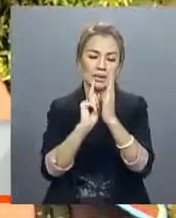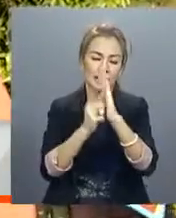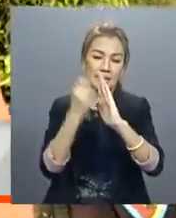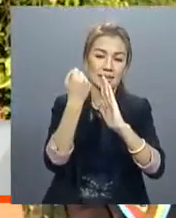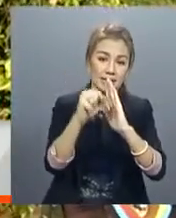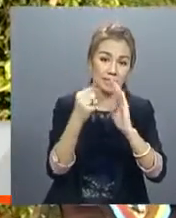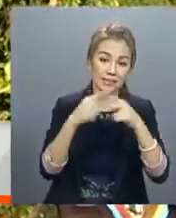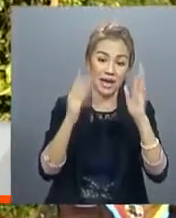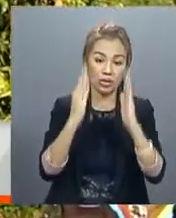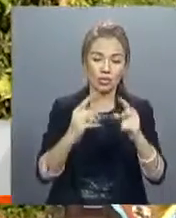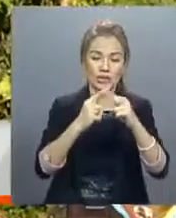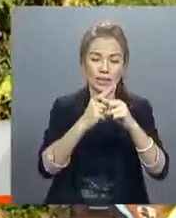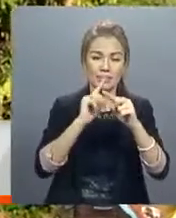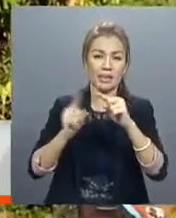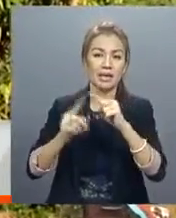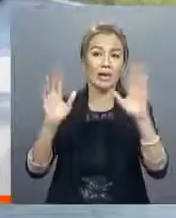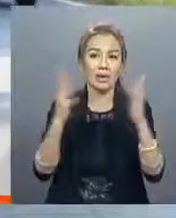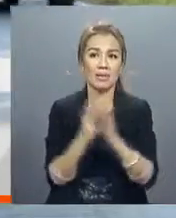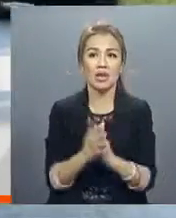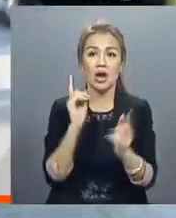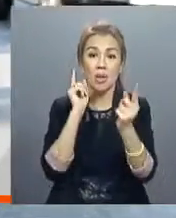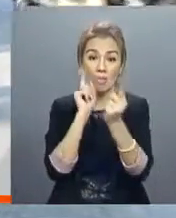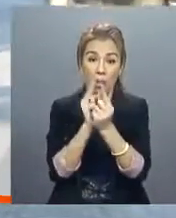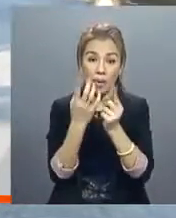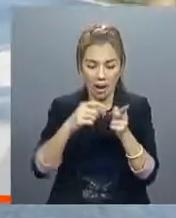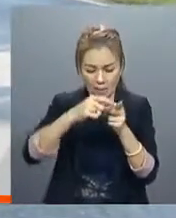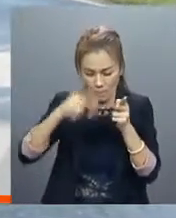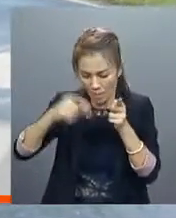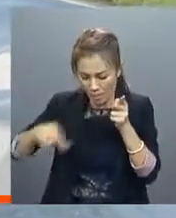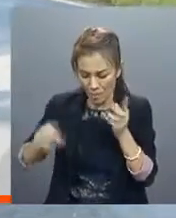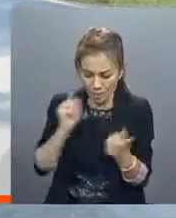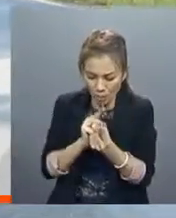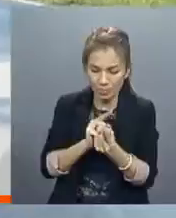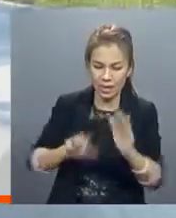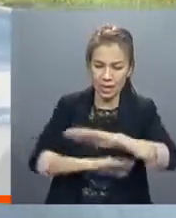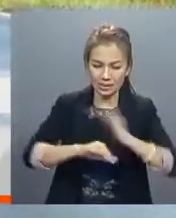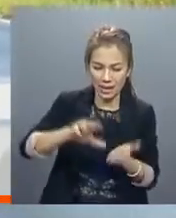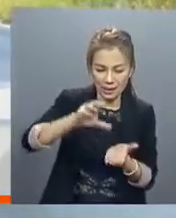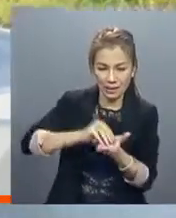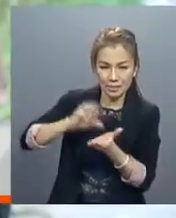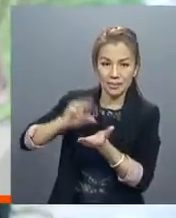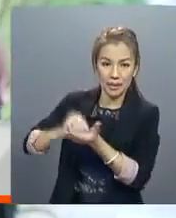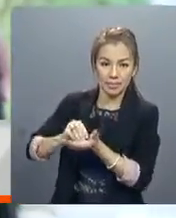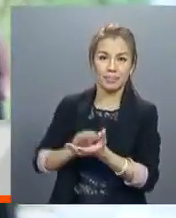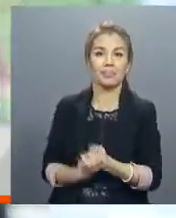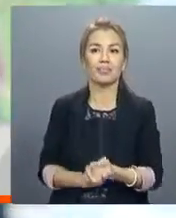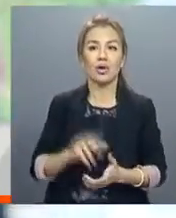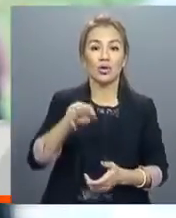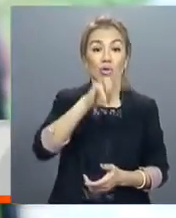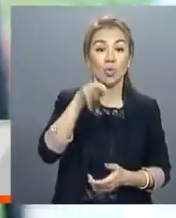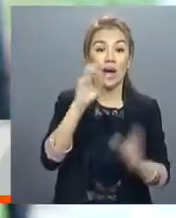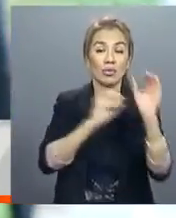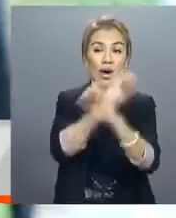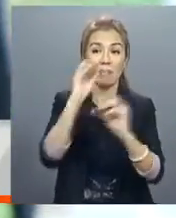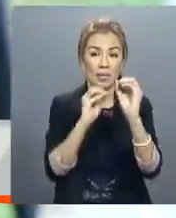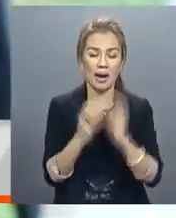ากการตรวจสอบที่เกิดเหตุเจ้าหน้าที่พบปลอกกระสุนปืนจึงเก็บไว้เป็นหลักฐานส่วนการดูแลความปลอดภัยขณะนี้ฝ่ายความมั่น